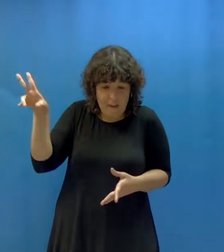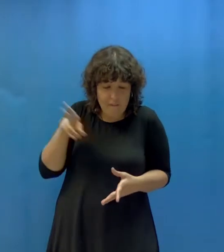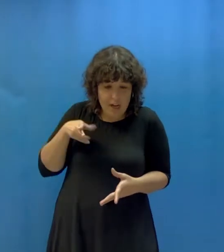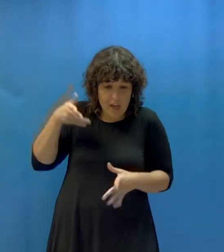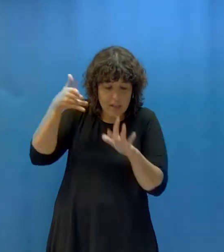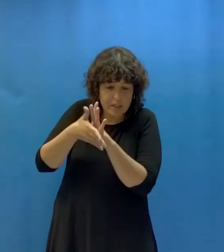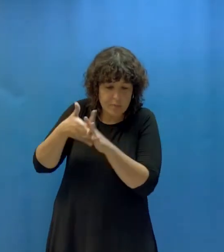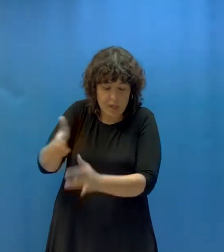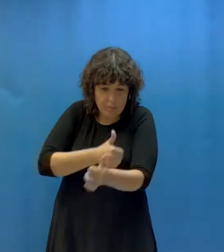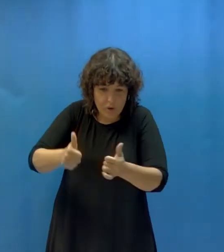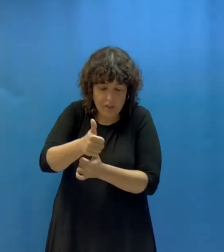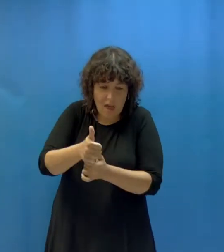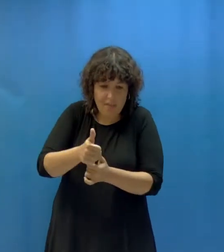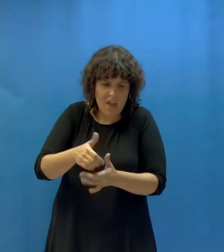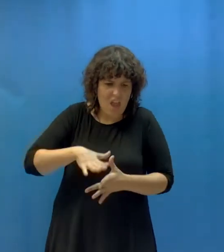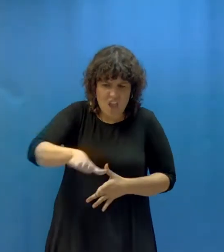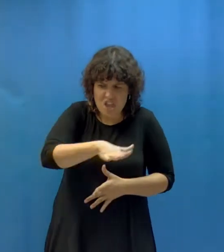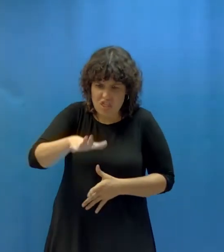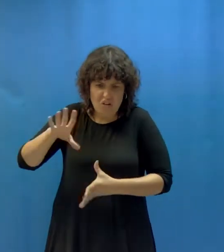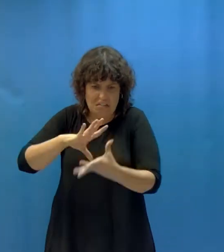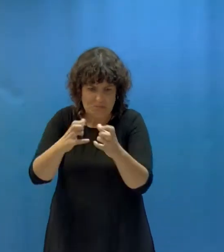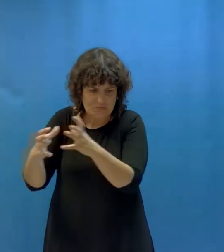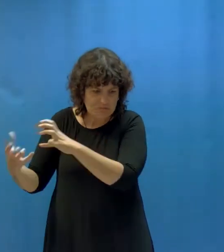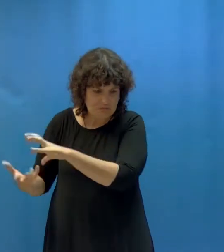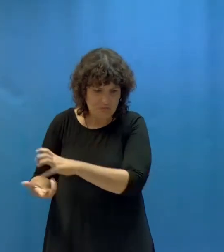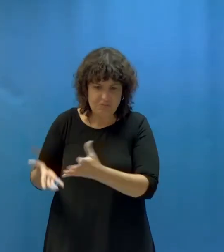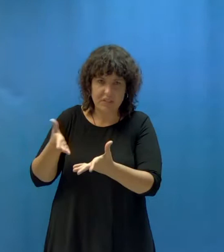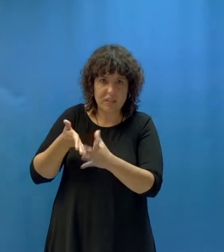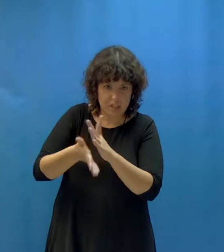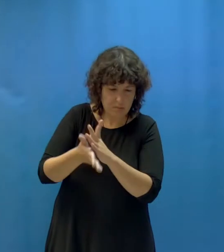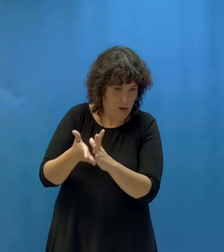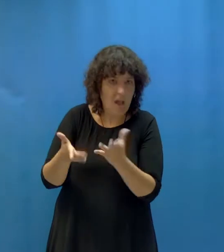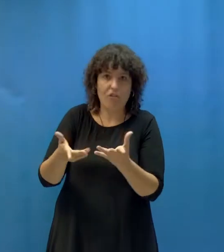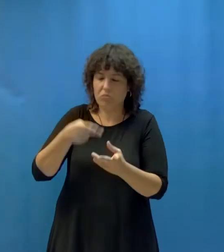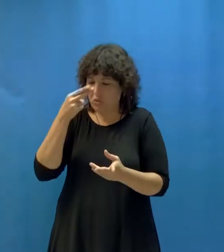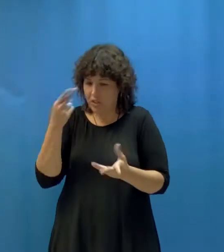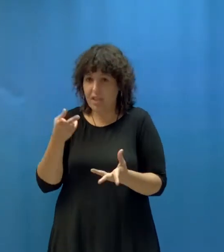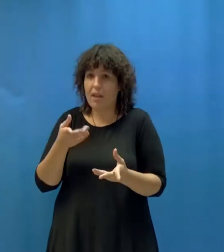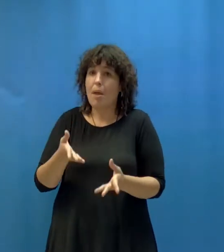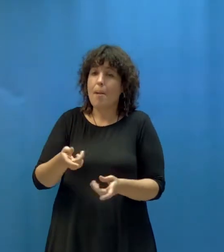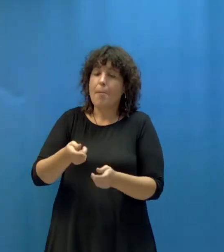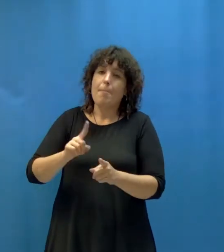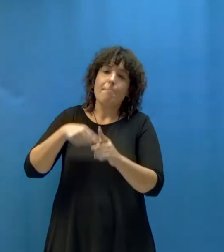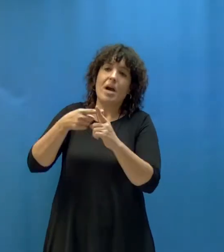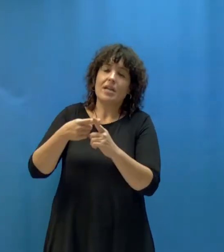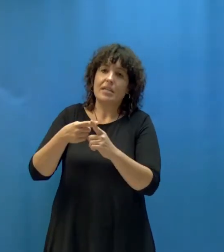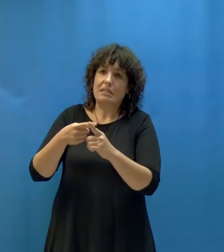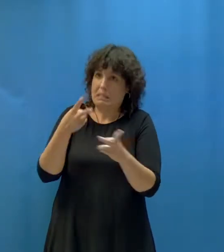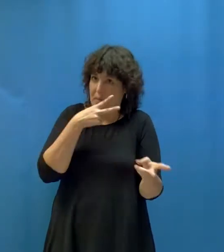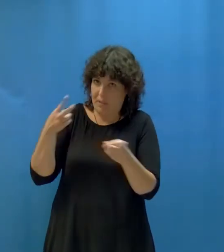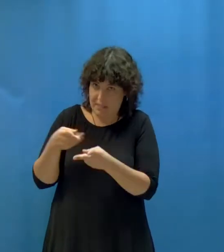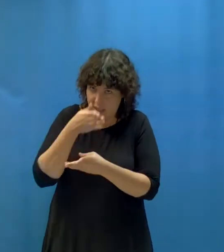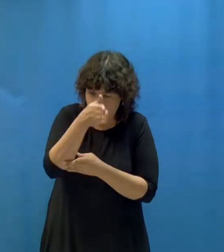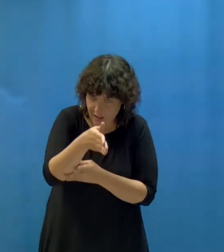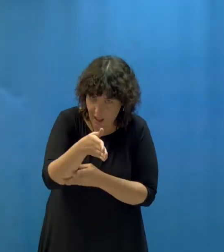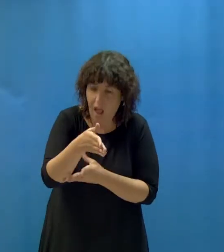i com estaven algunes instal·lacions, el senyor Zamora, sobretot, i també el senyor Padurar, us van interessar per visitar Castalia, per conèixer millor en quines condicions